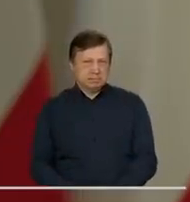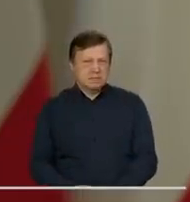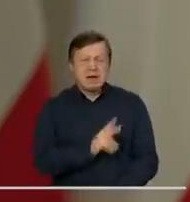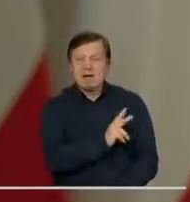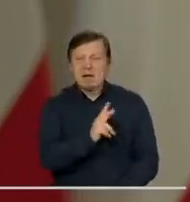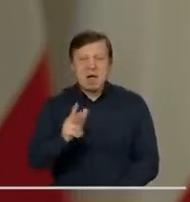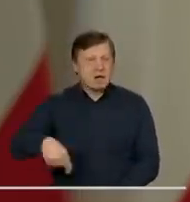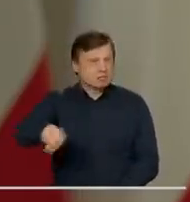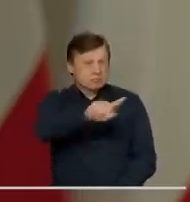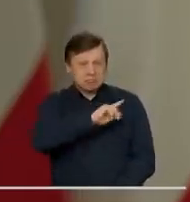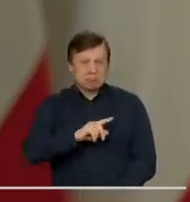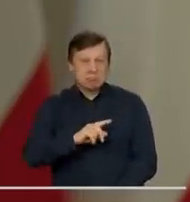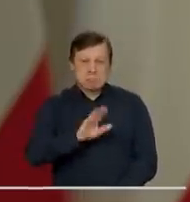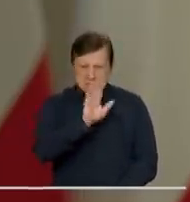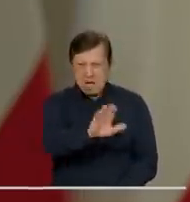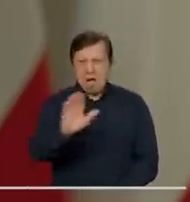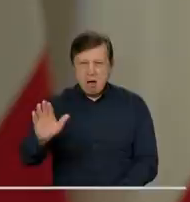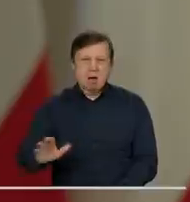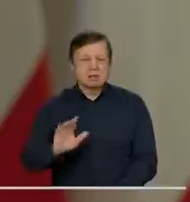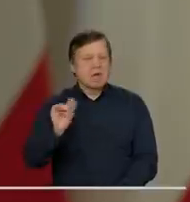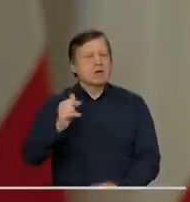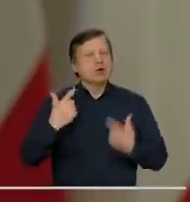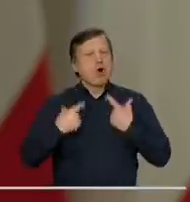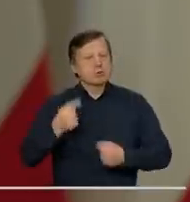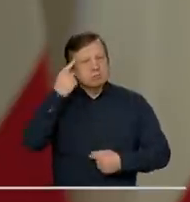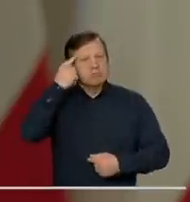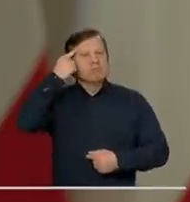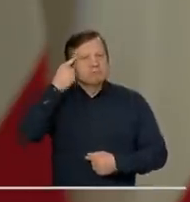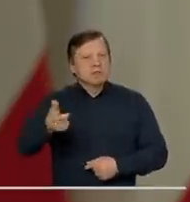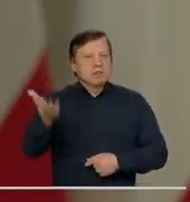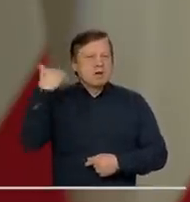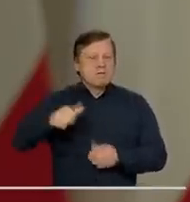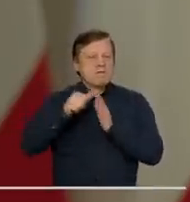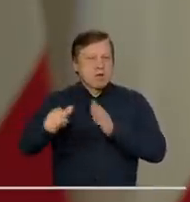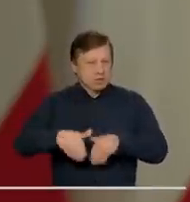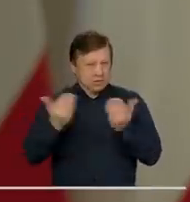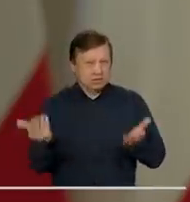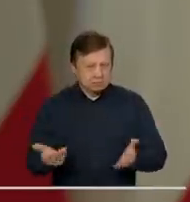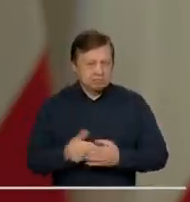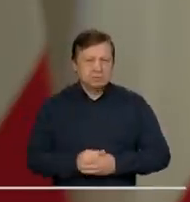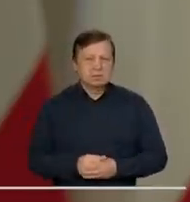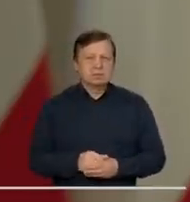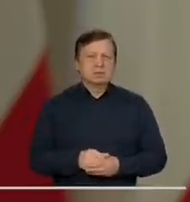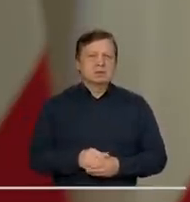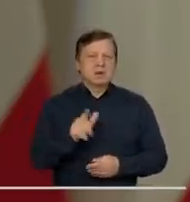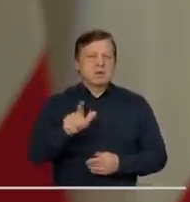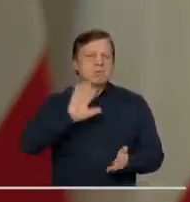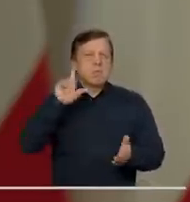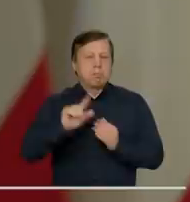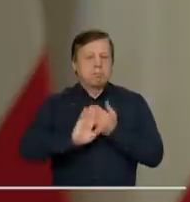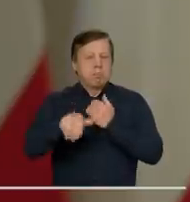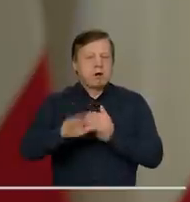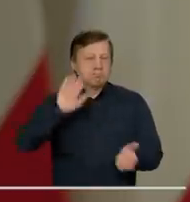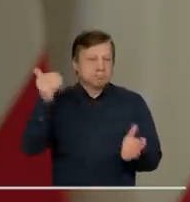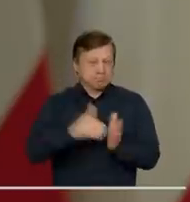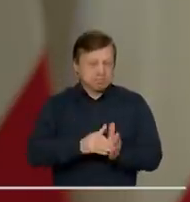Każdy z nas ma jakieś osobiste wspomnienie związane z tamtymi wyjątkowymi dniami, które nastały po katastrofie